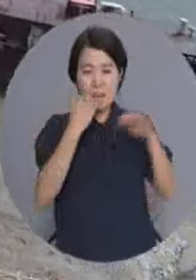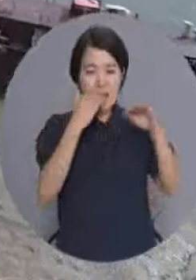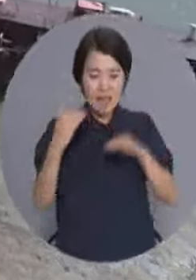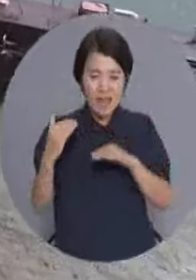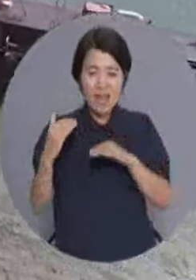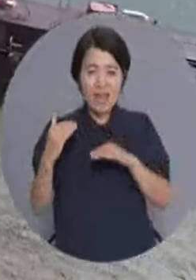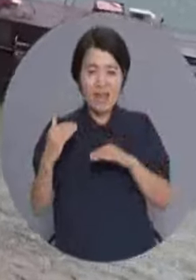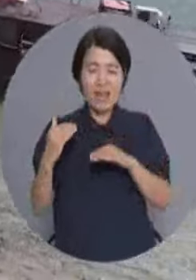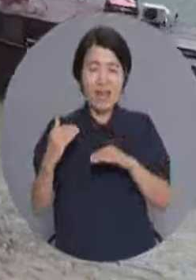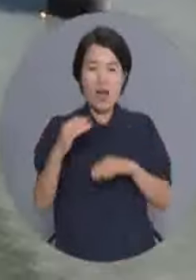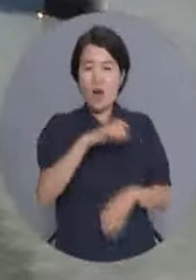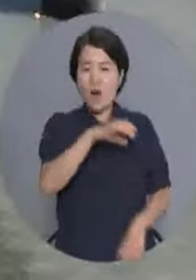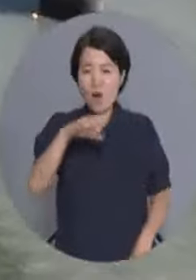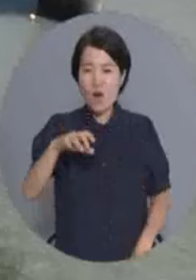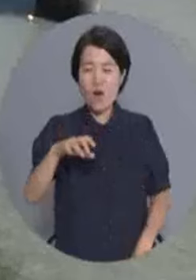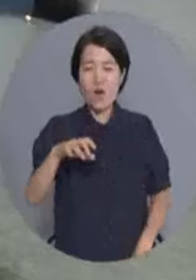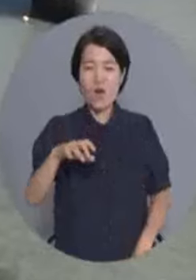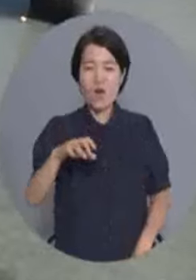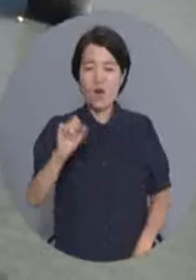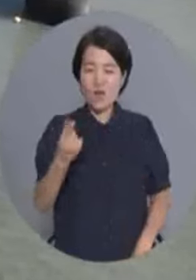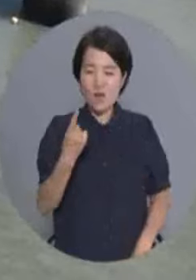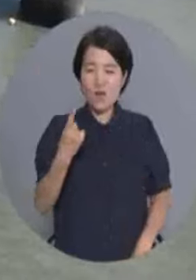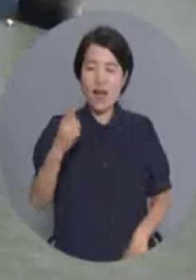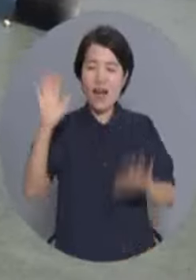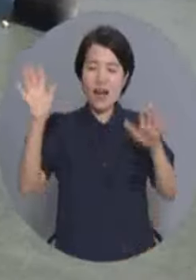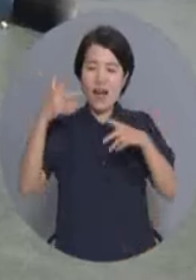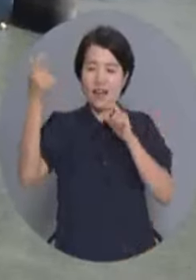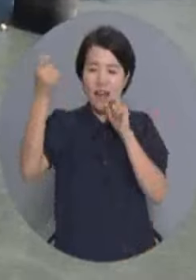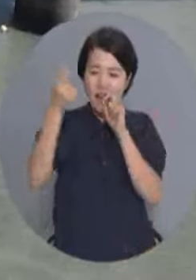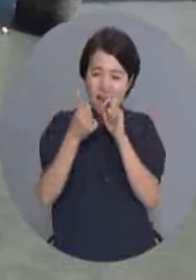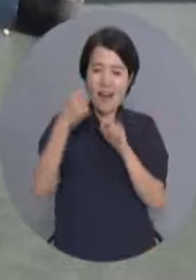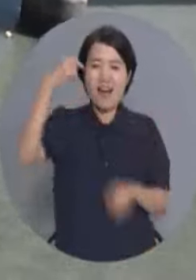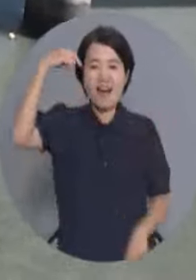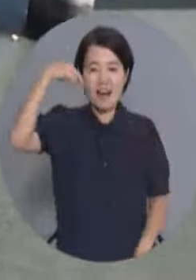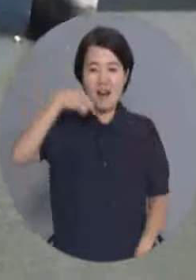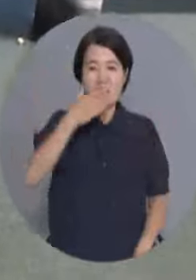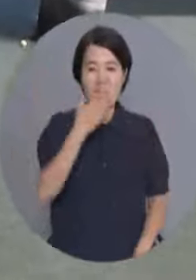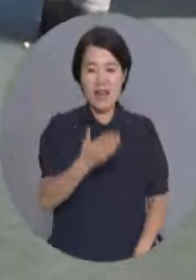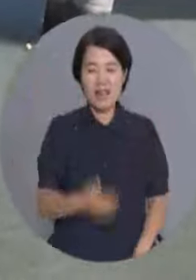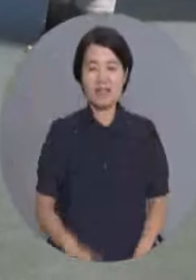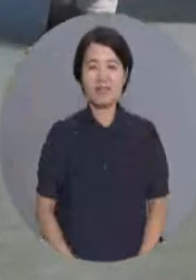바다까지 세계유산으로 가을을 물들이고 있습니다. MBC 뉴스 최우식입니다.